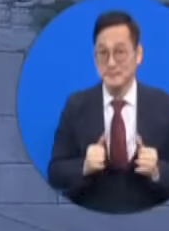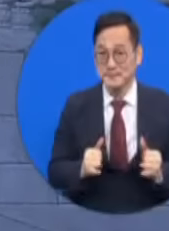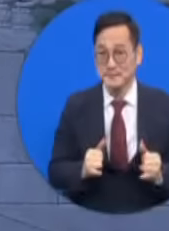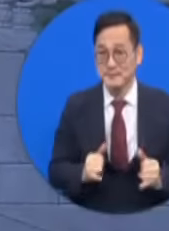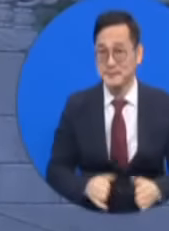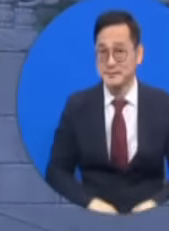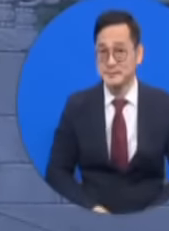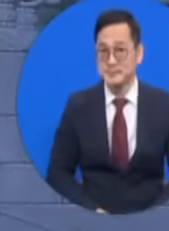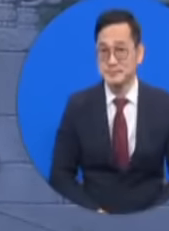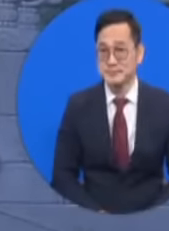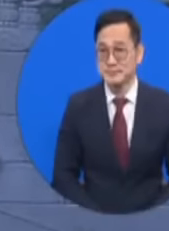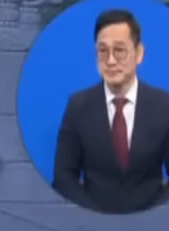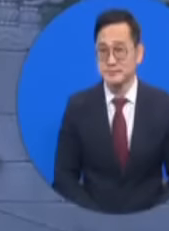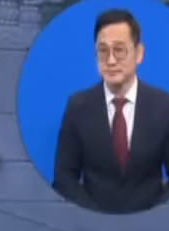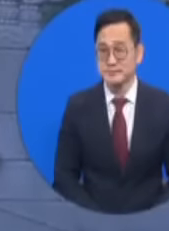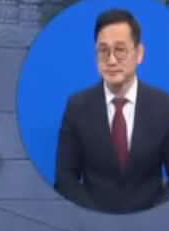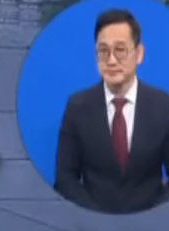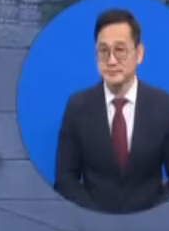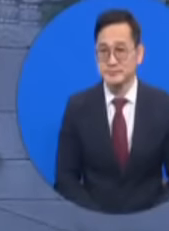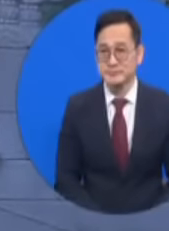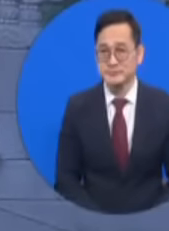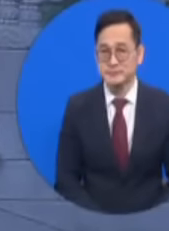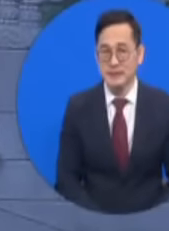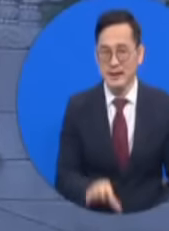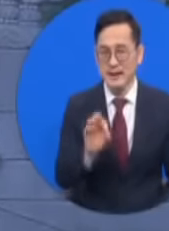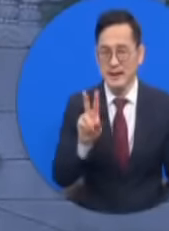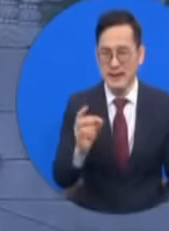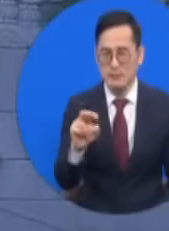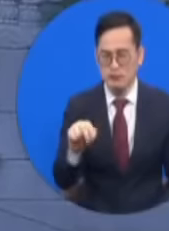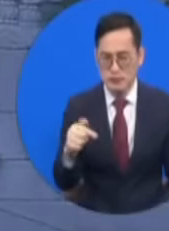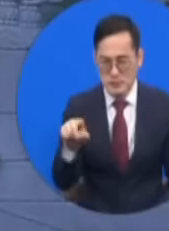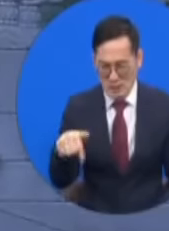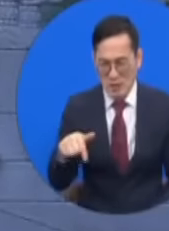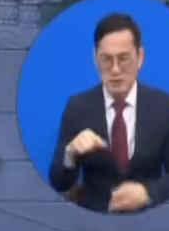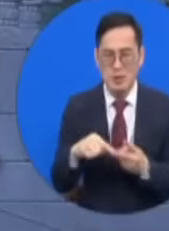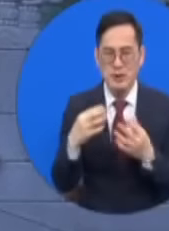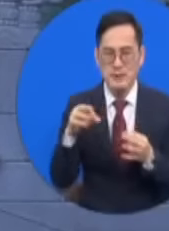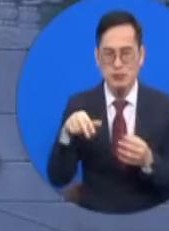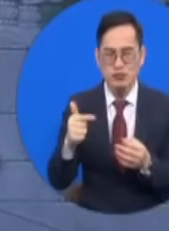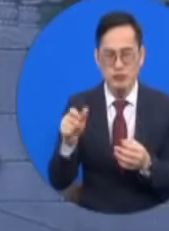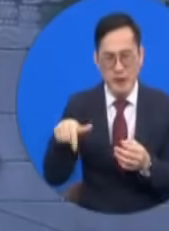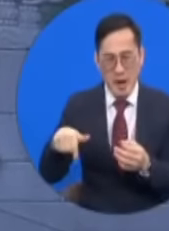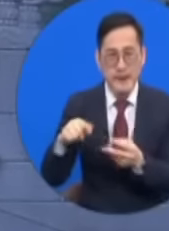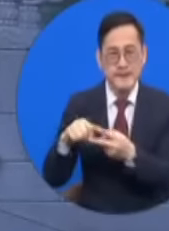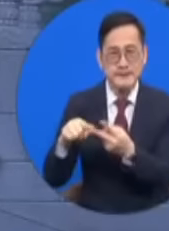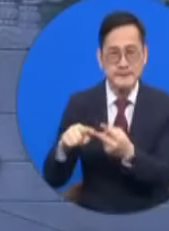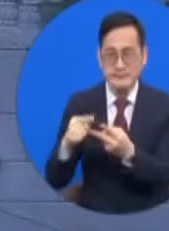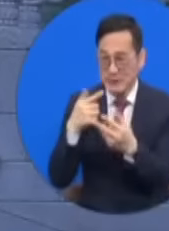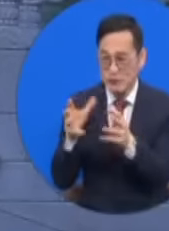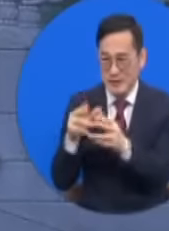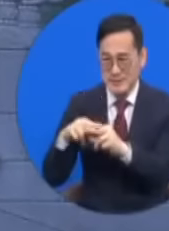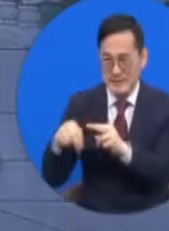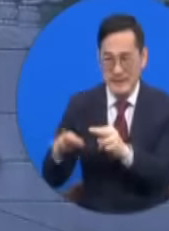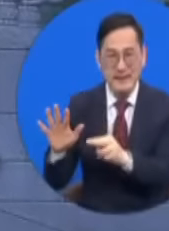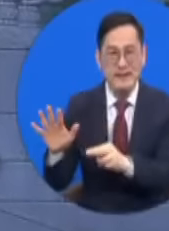네. 이런 얘기할 수도 있을 것 같아요. 양문석 후보, 뭐 김준혁 후보 민주당에서 사퇴시키지 않고